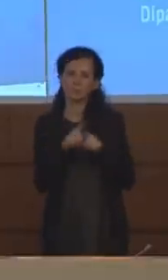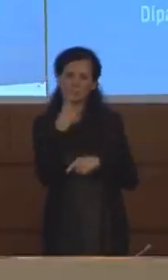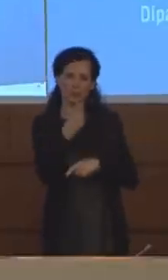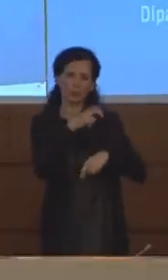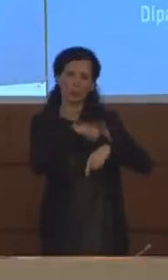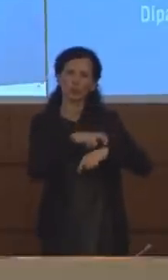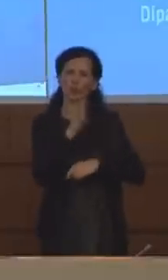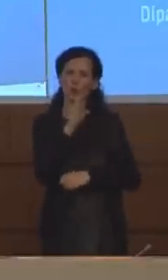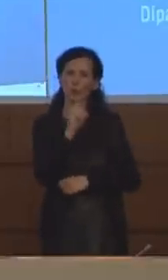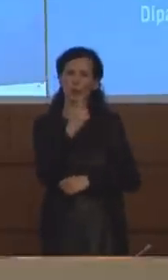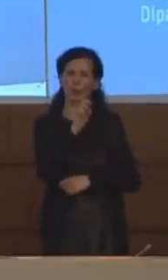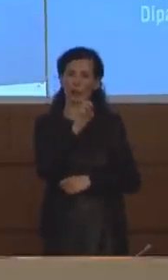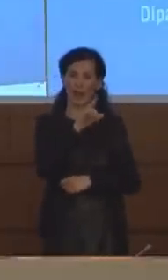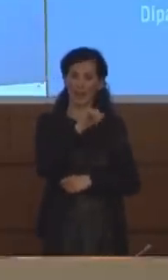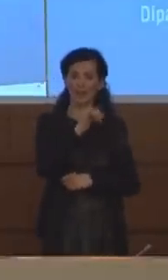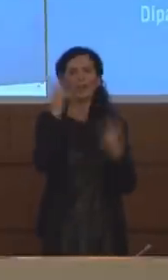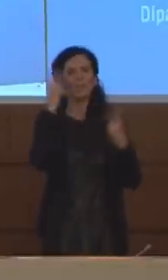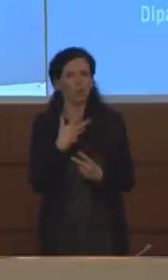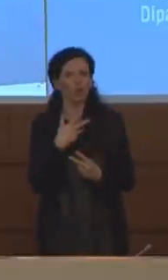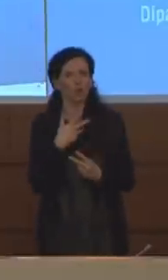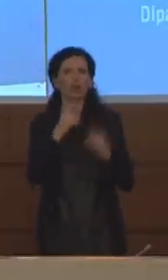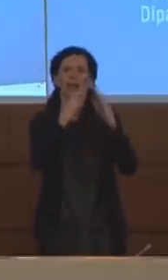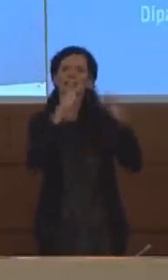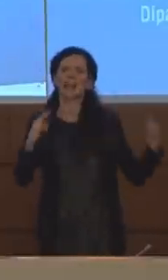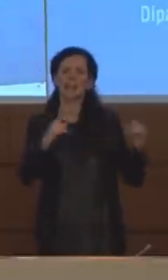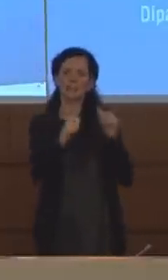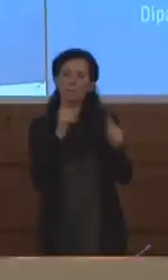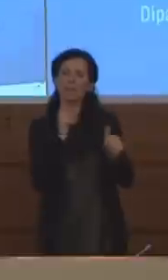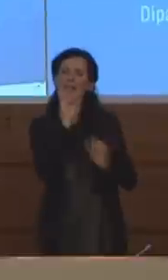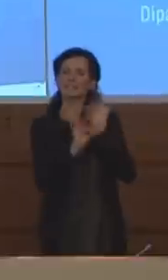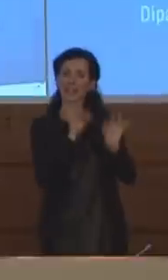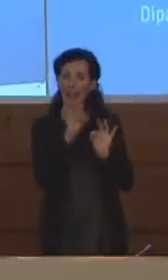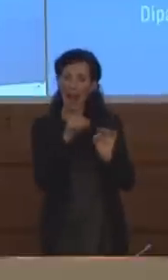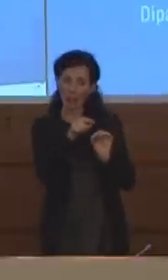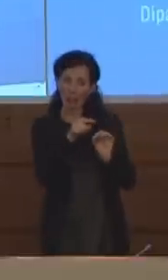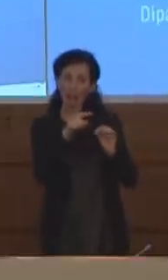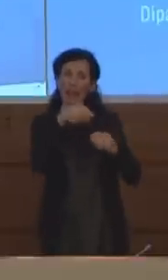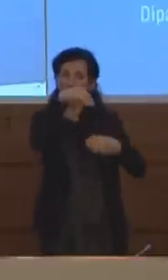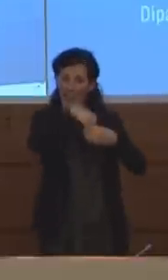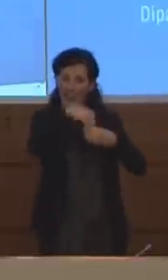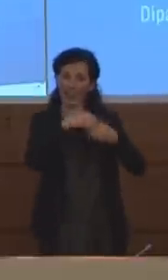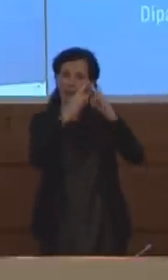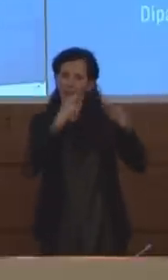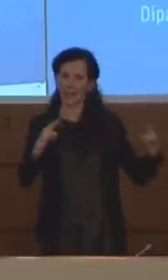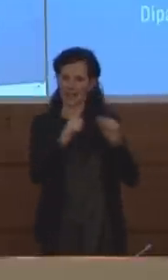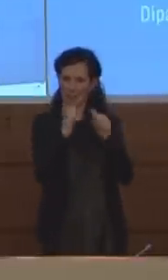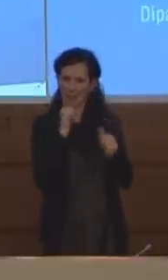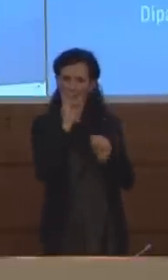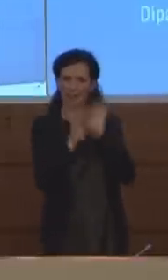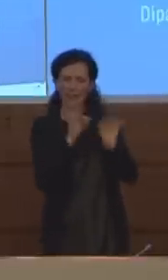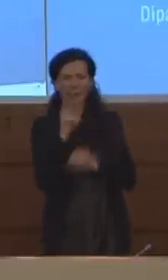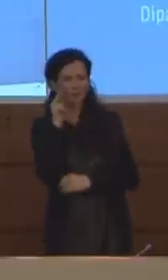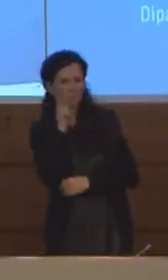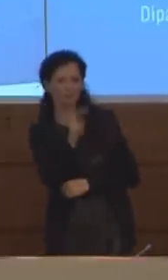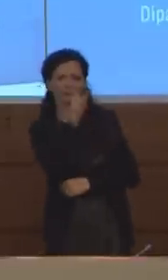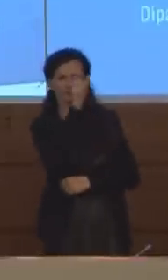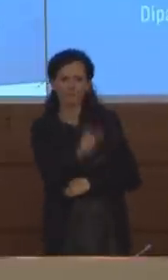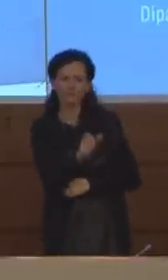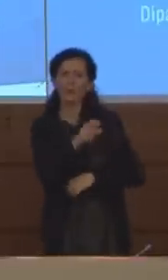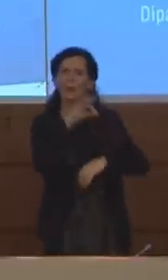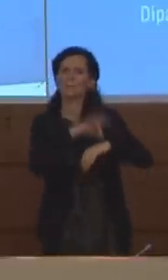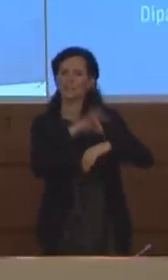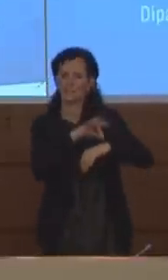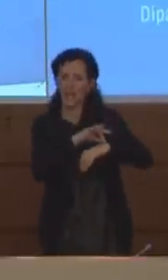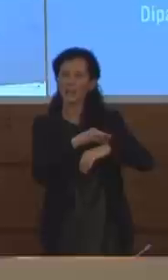tende un percorso dedicato all'interno di questo triage ci sono i colleghi che ha allocato in funzione della gravità del fabbisogno